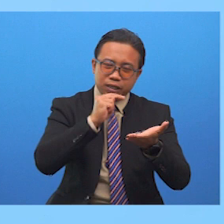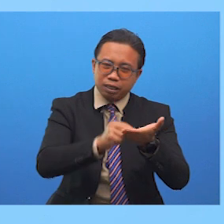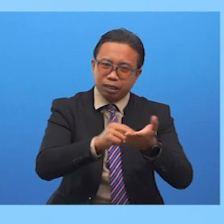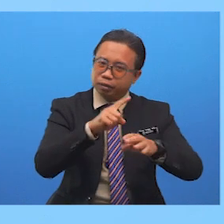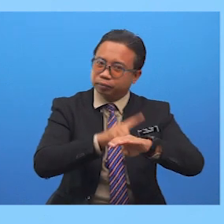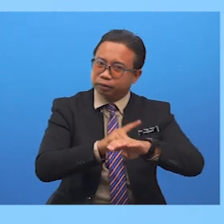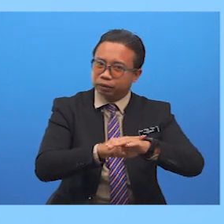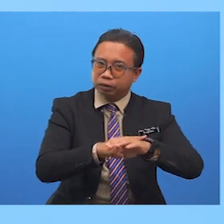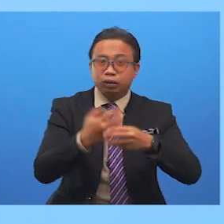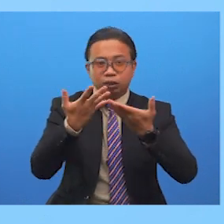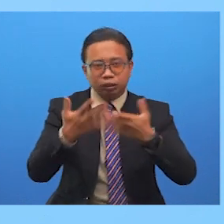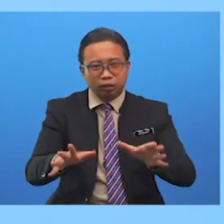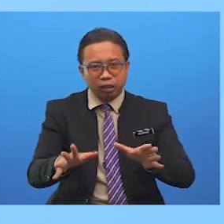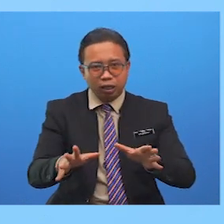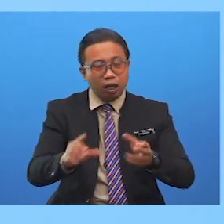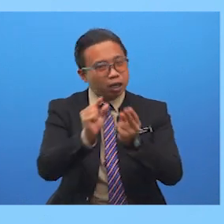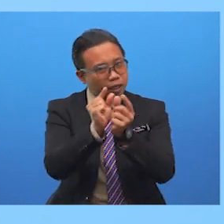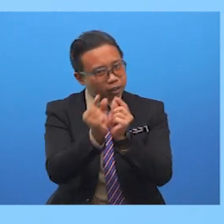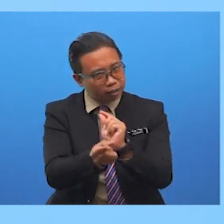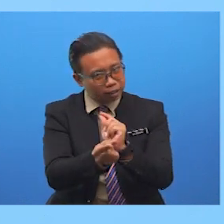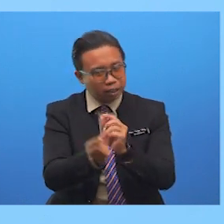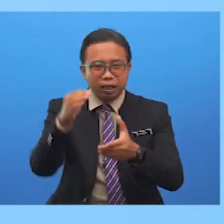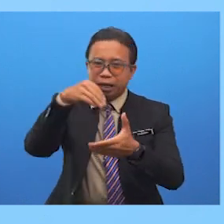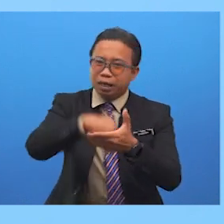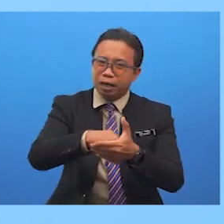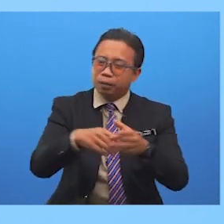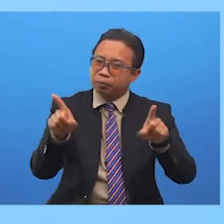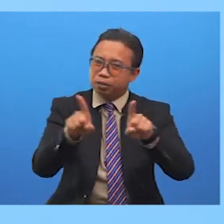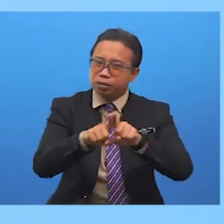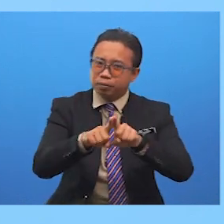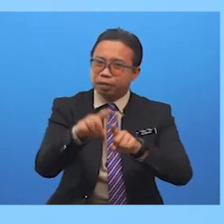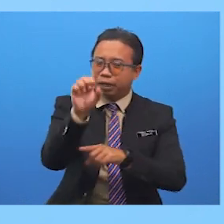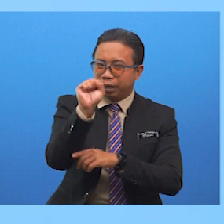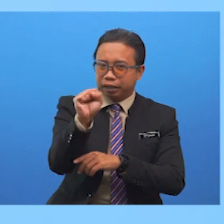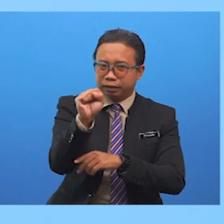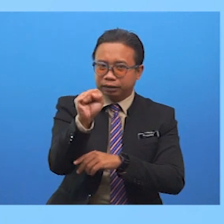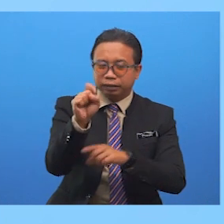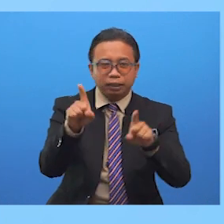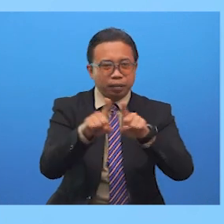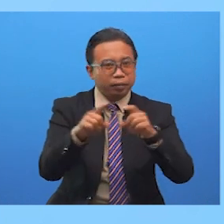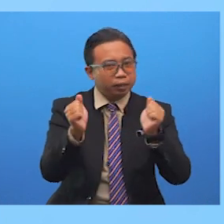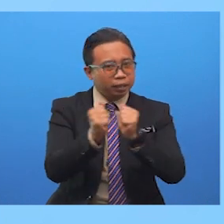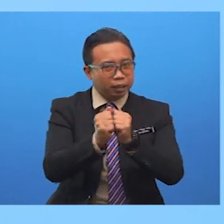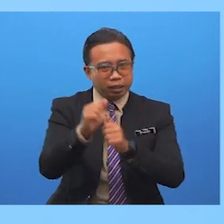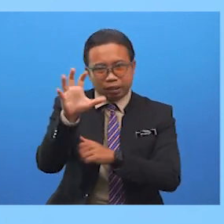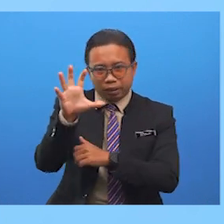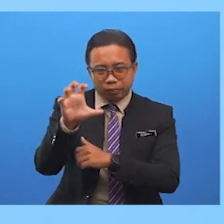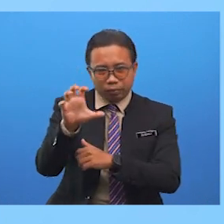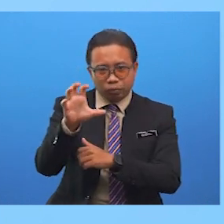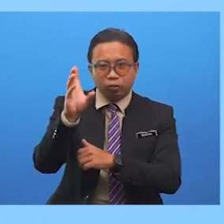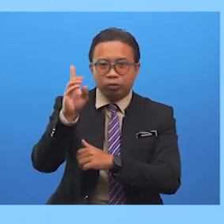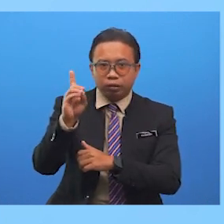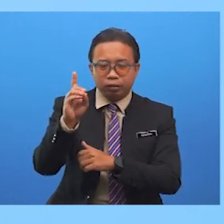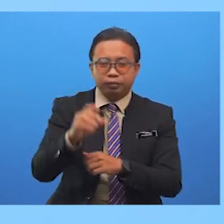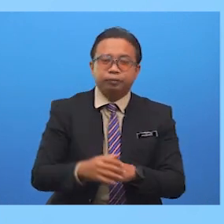mase yang telah digantikan kedalam persamaan S = 53